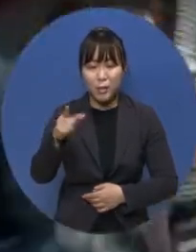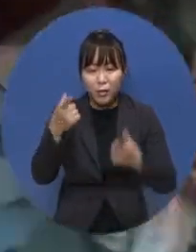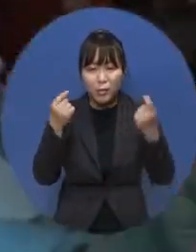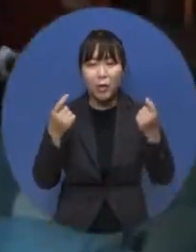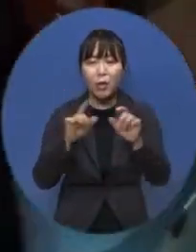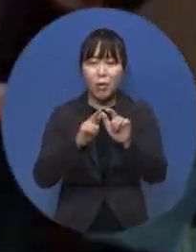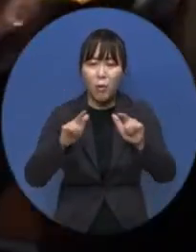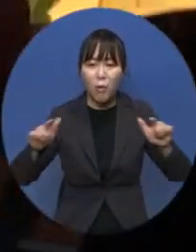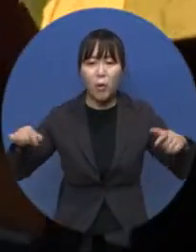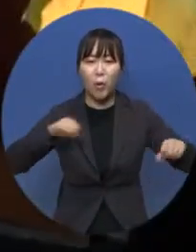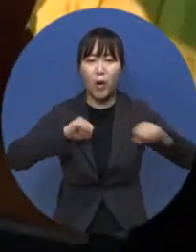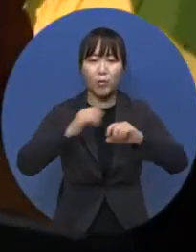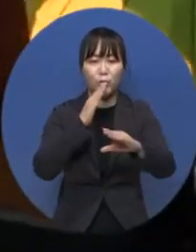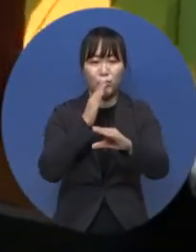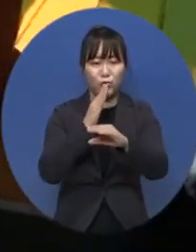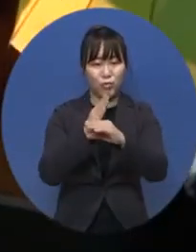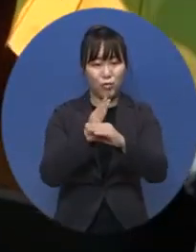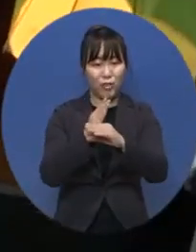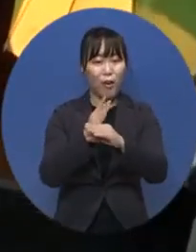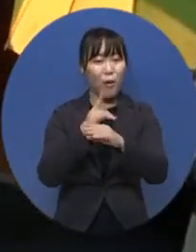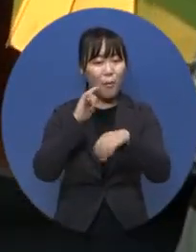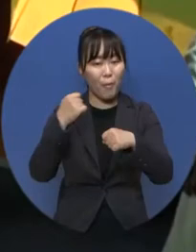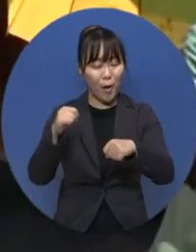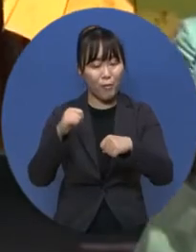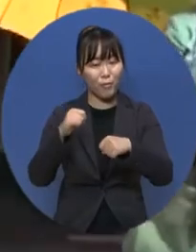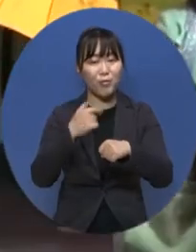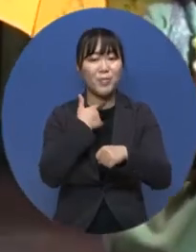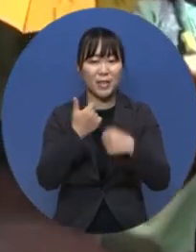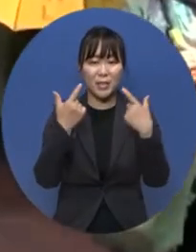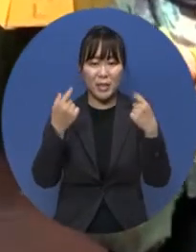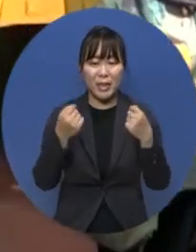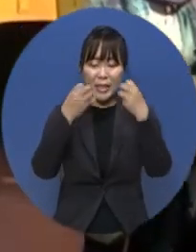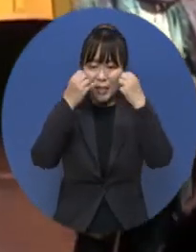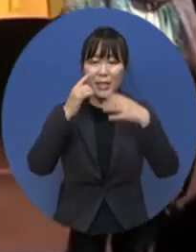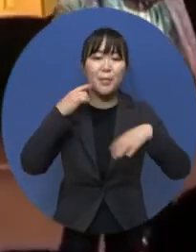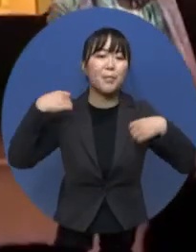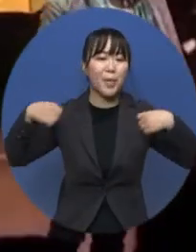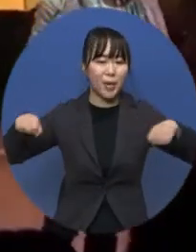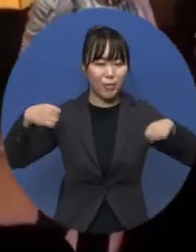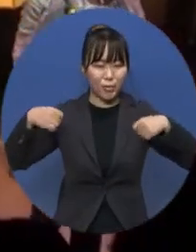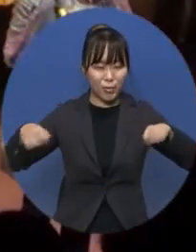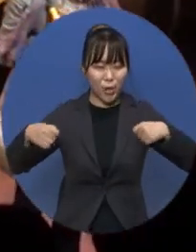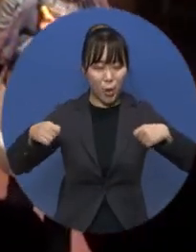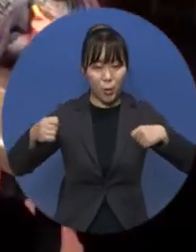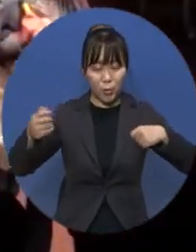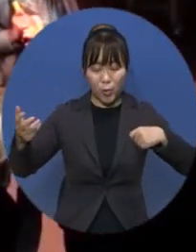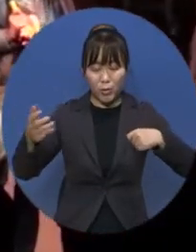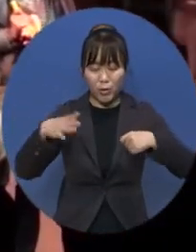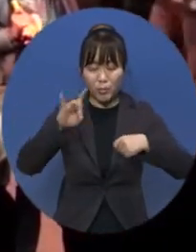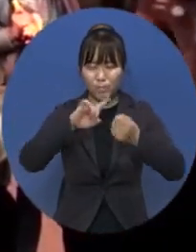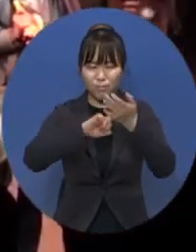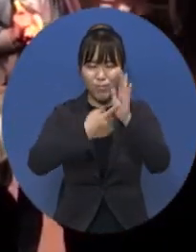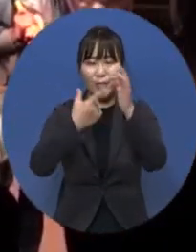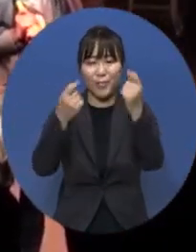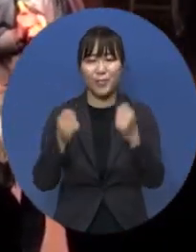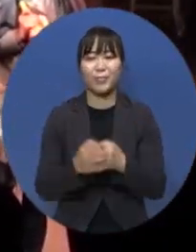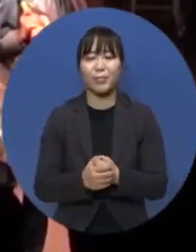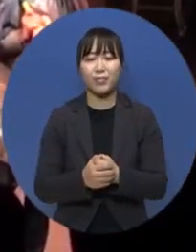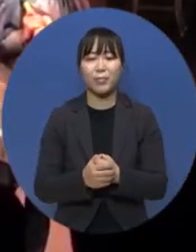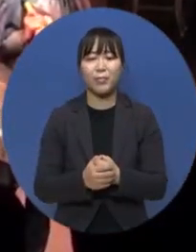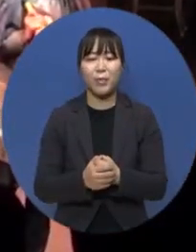다방면에서 활약을 펼치고 있는 배우들이 거쳐간 작품으로 신인 배우들의 등용문으로 자리 잡았습니다.